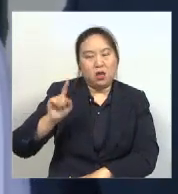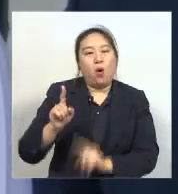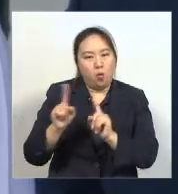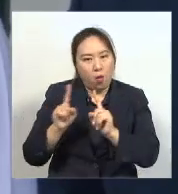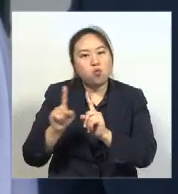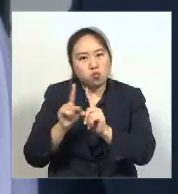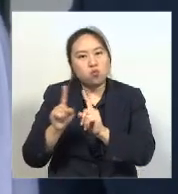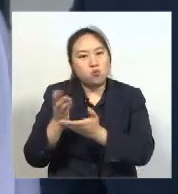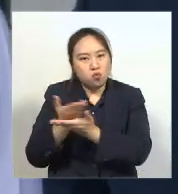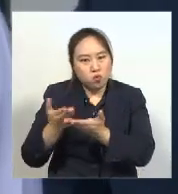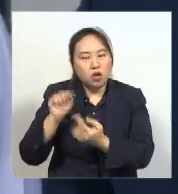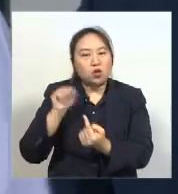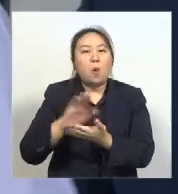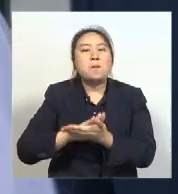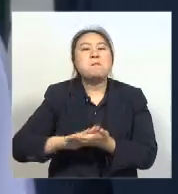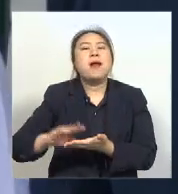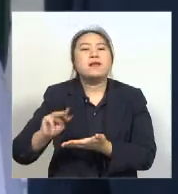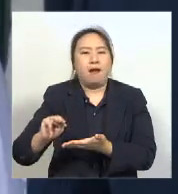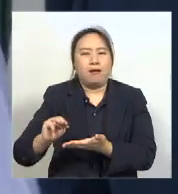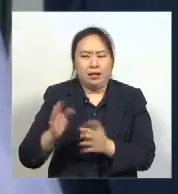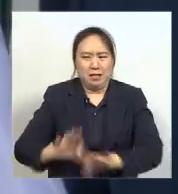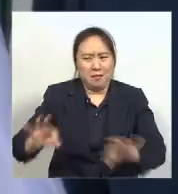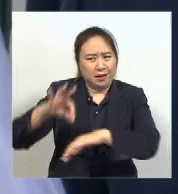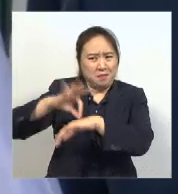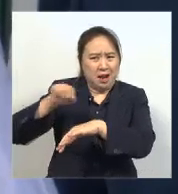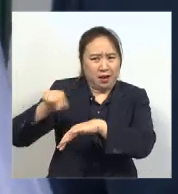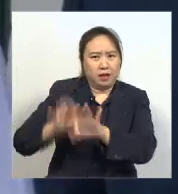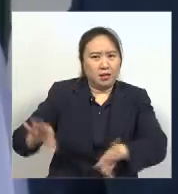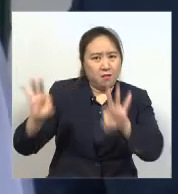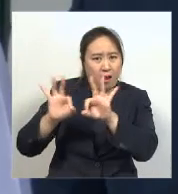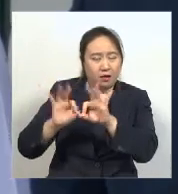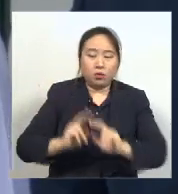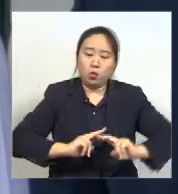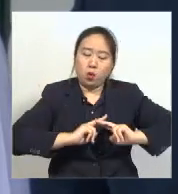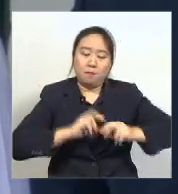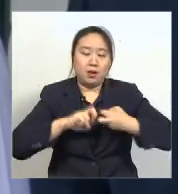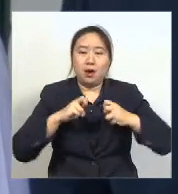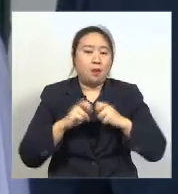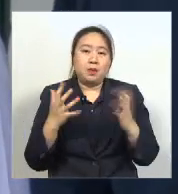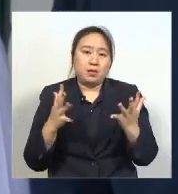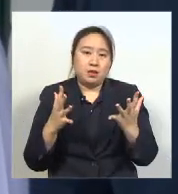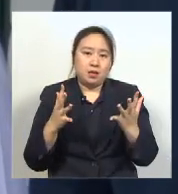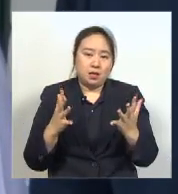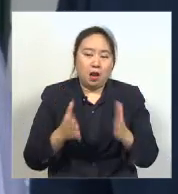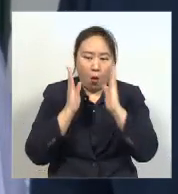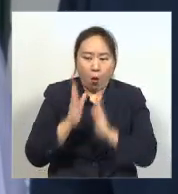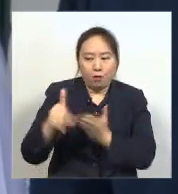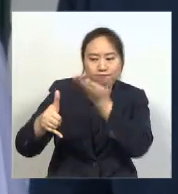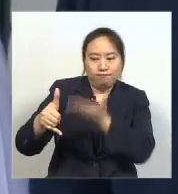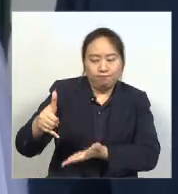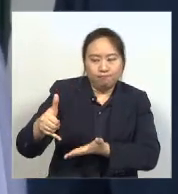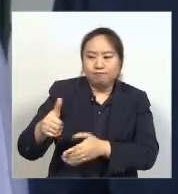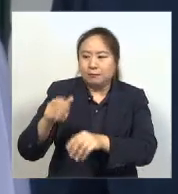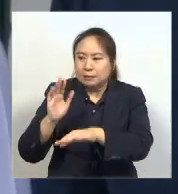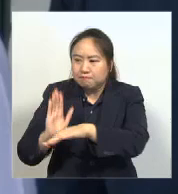ยกันเป็นมารยาททางการเมืองแล้วก็เป็นตำแหน่งที่มีความสำคัญส่วนตัวไม่ได้ขัดข้องเพราะว่าบุคคลที่มีคุณค่าทางการเมืองทั้